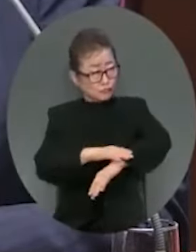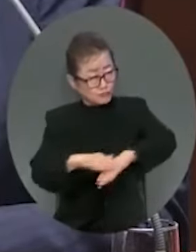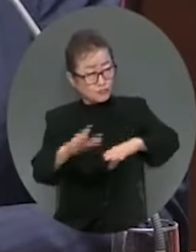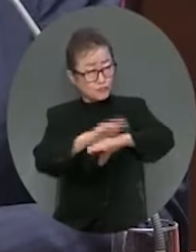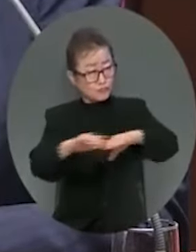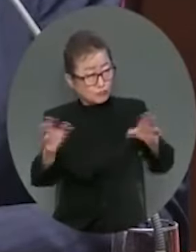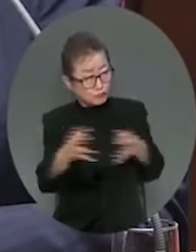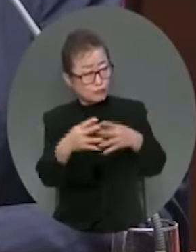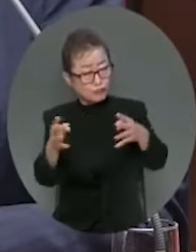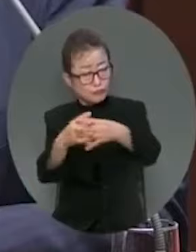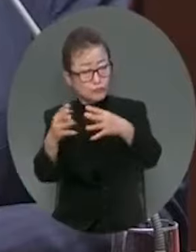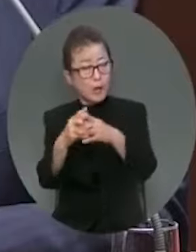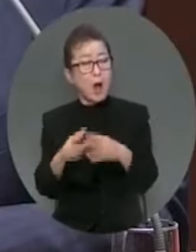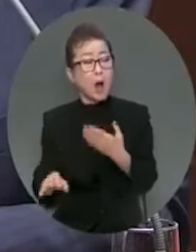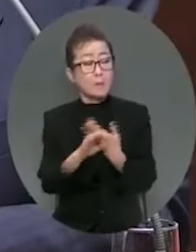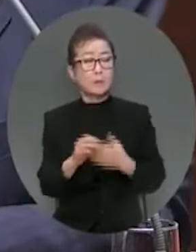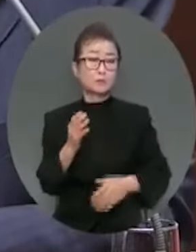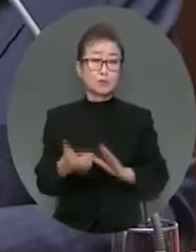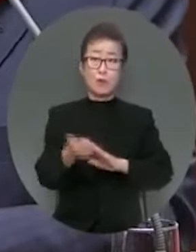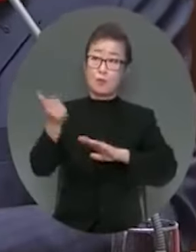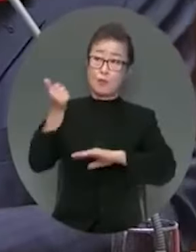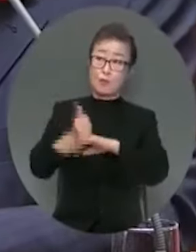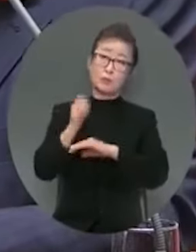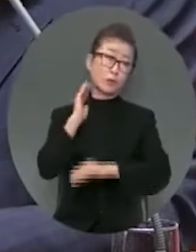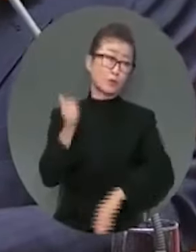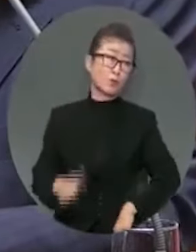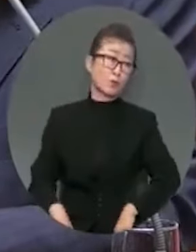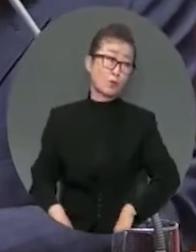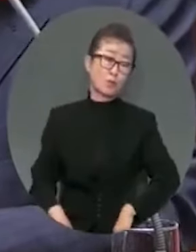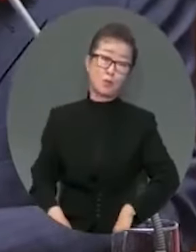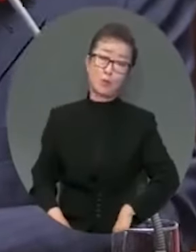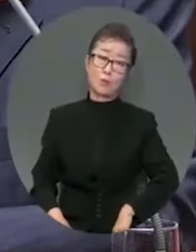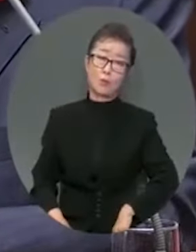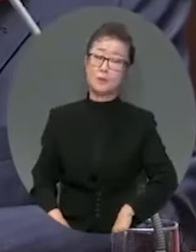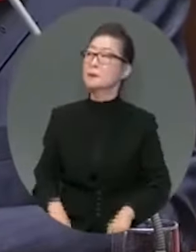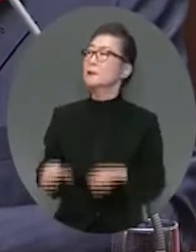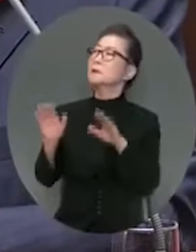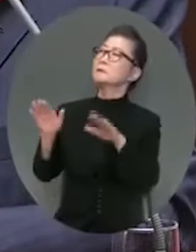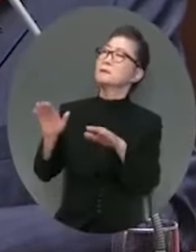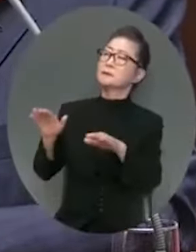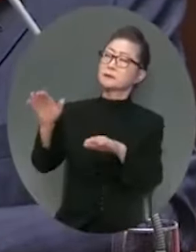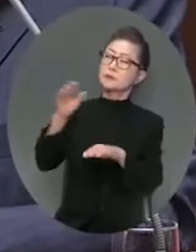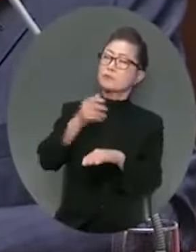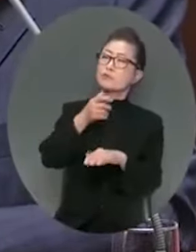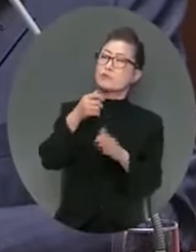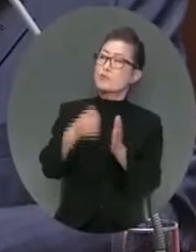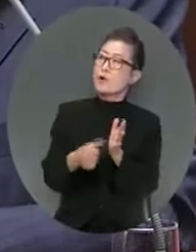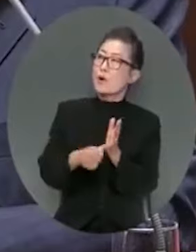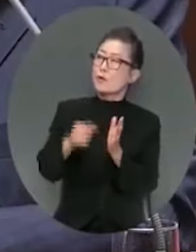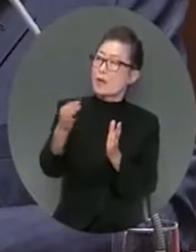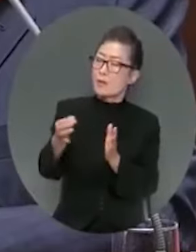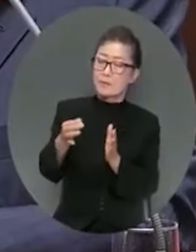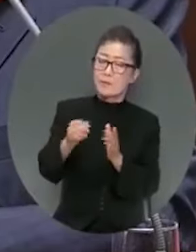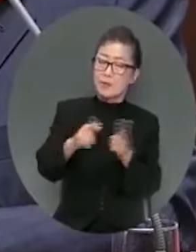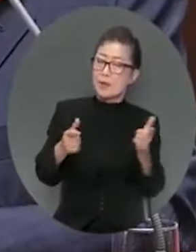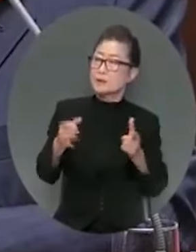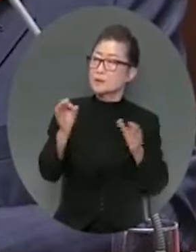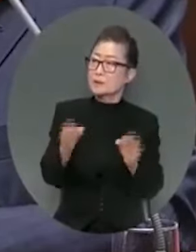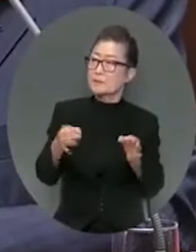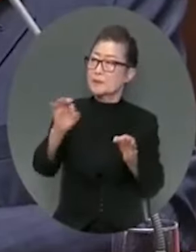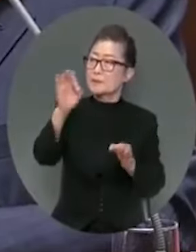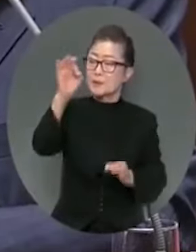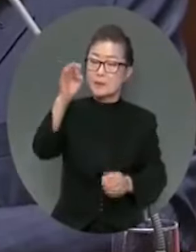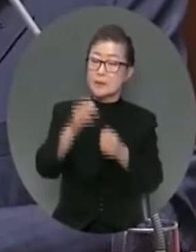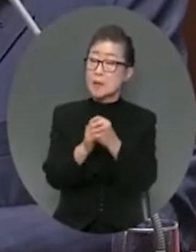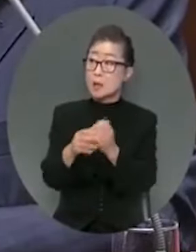아니에요? 지금 물가와 금리는 그런 방향으로 가고 있지 않습니까? 물가는